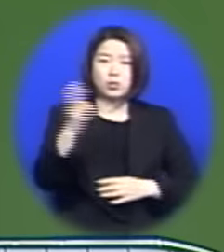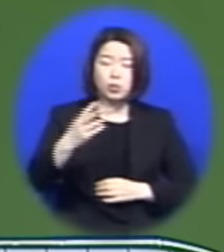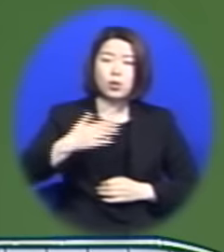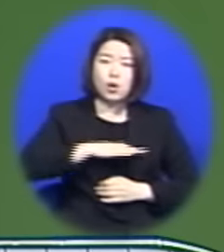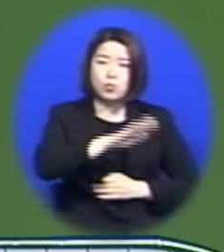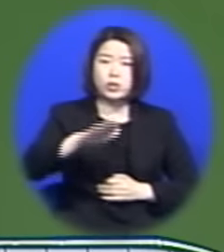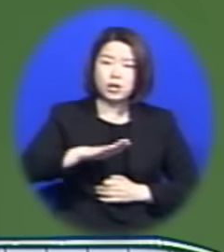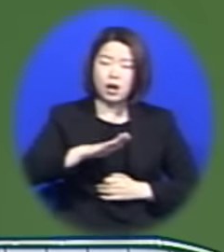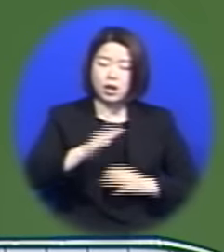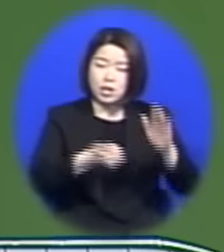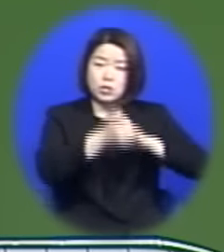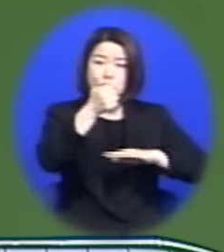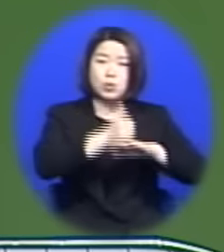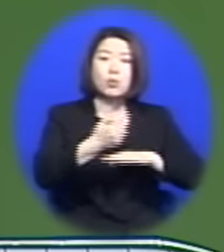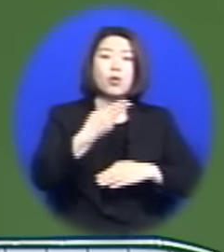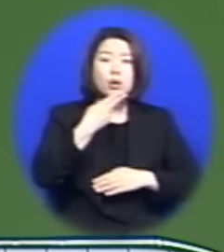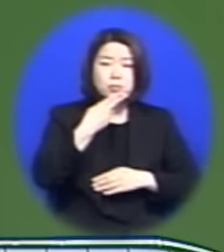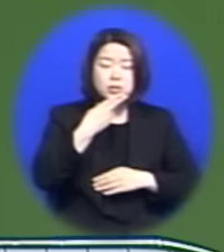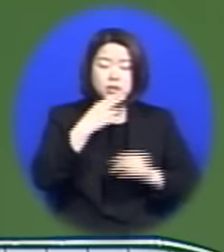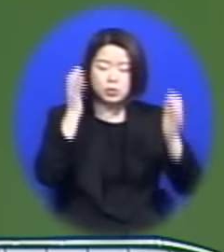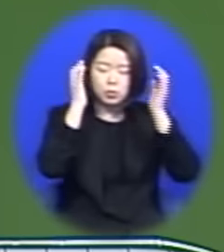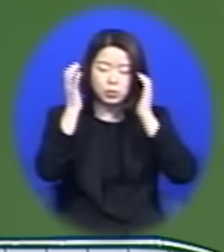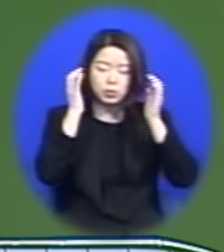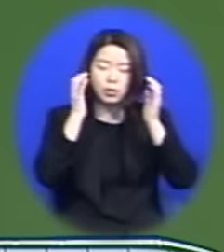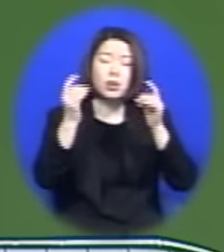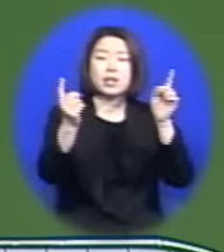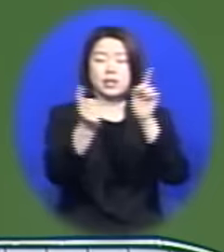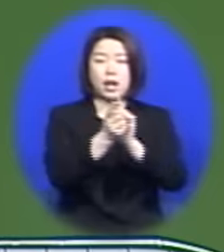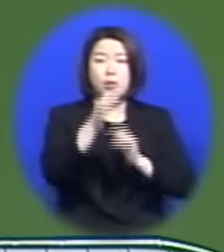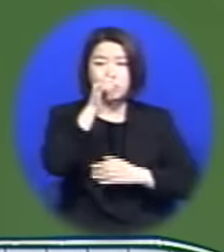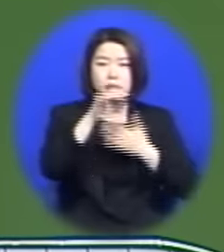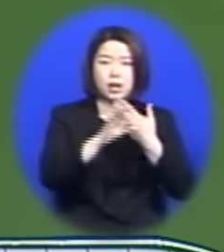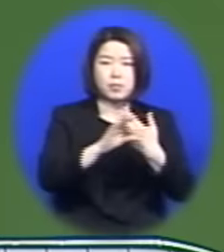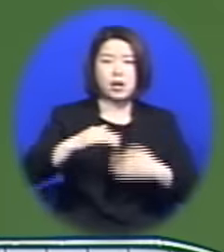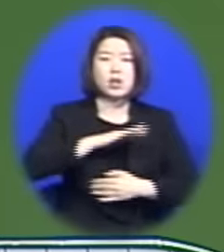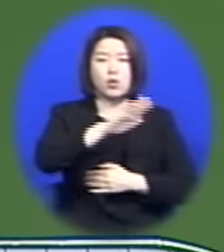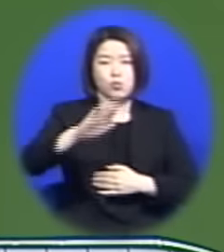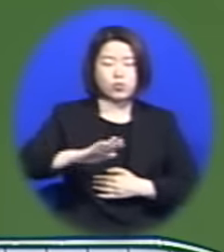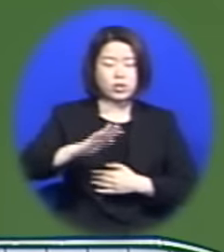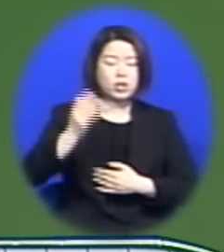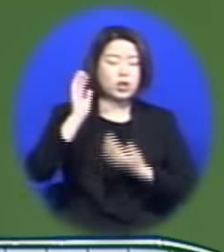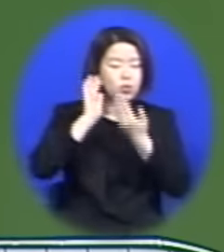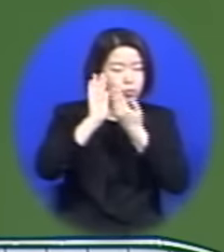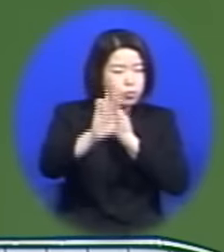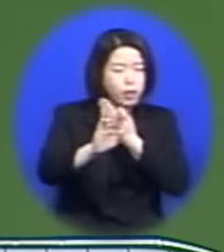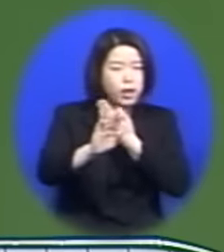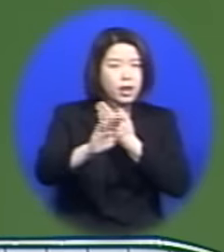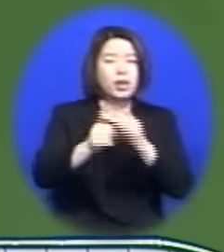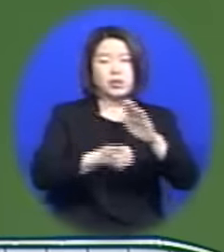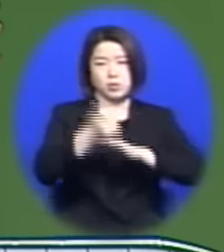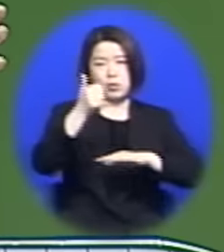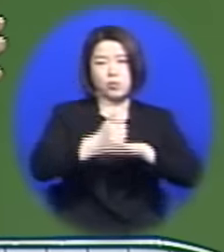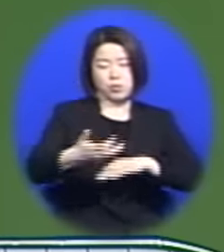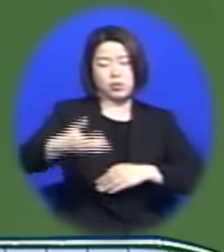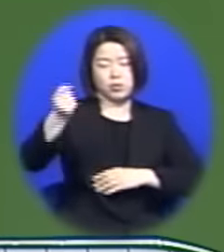없이 고통을 받고 있다면 아마 우리 뒤에 다른 사람이 성공을 거둘 것이다